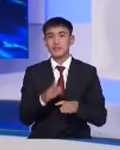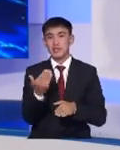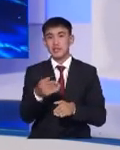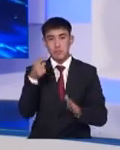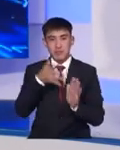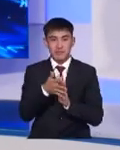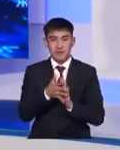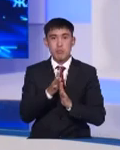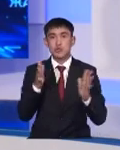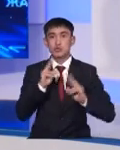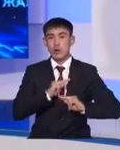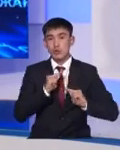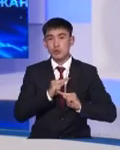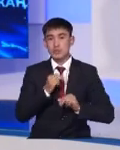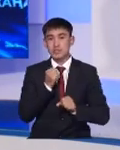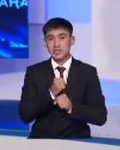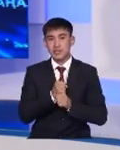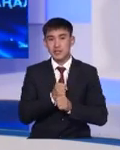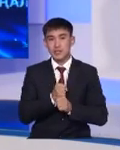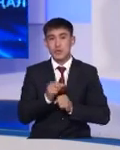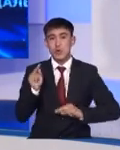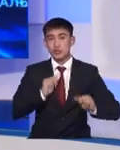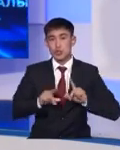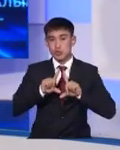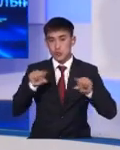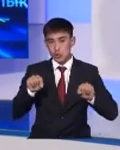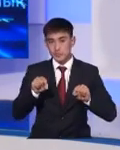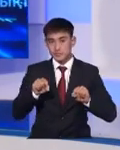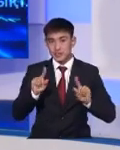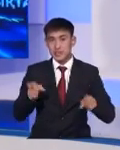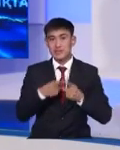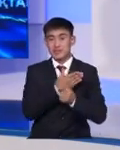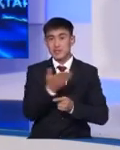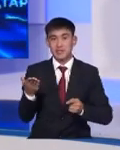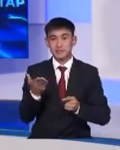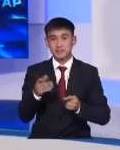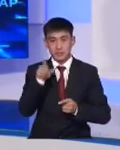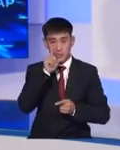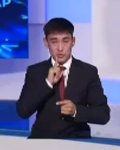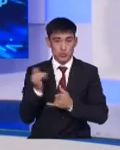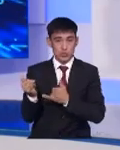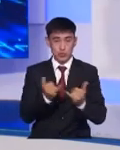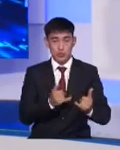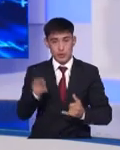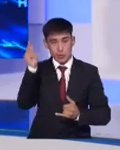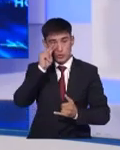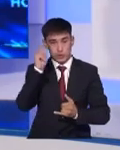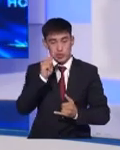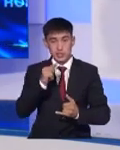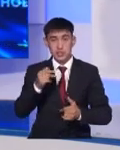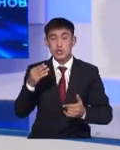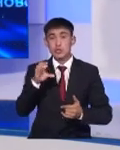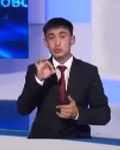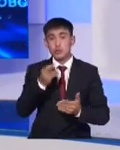них познавательным, большую работу проделали не только учителя школ, создавшие для учащихся комфортные условия для